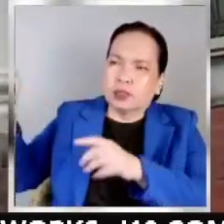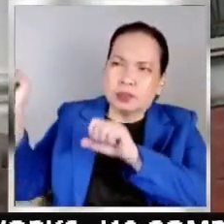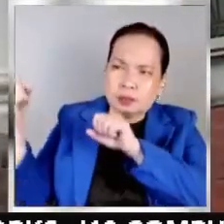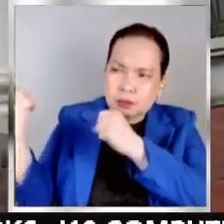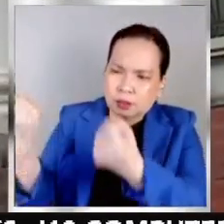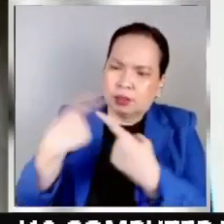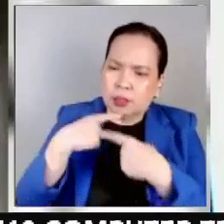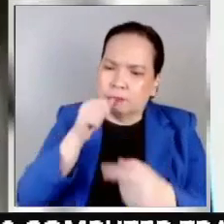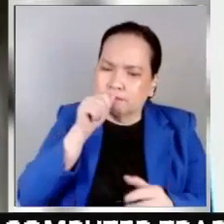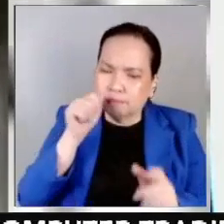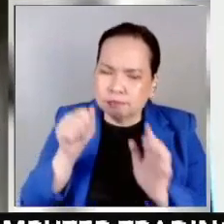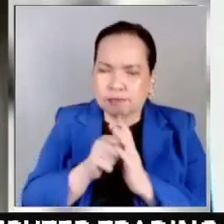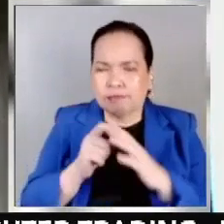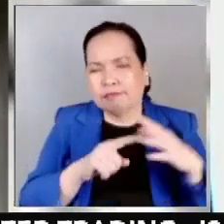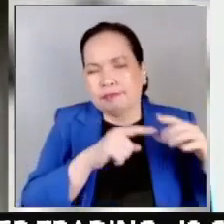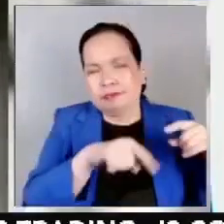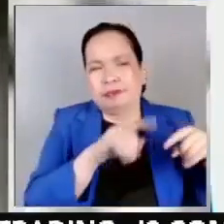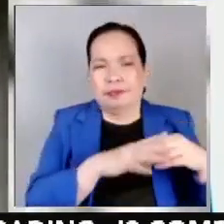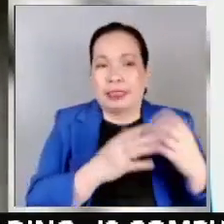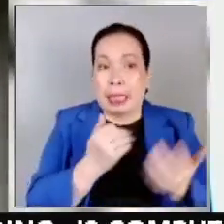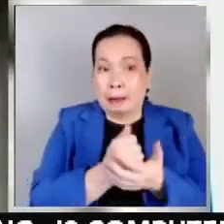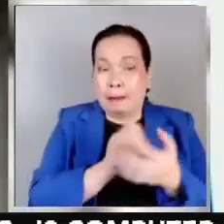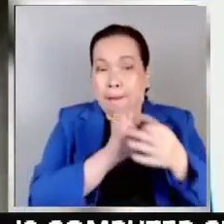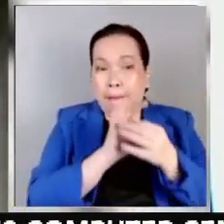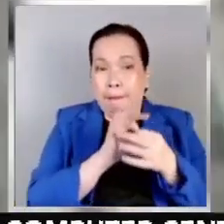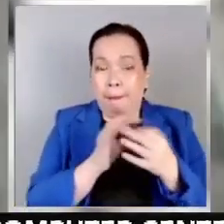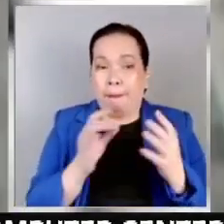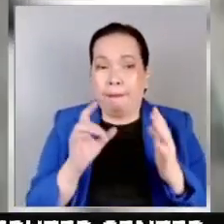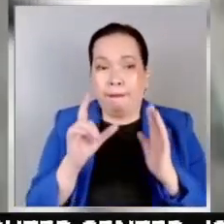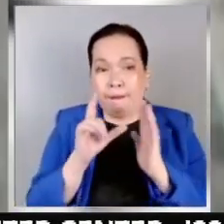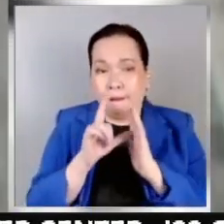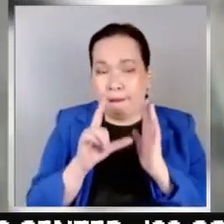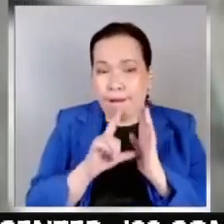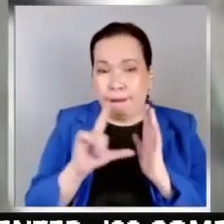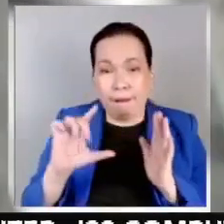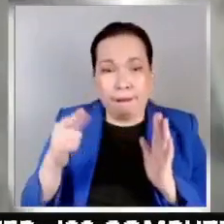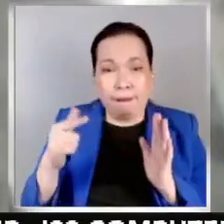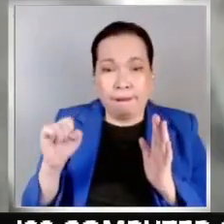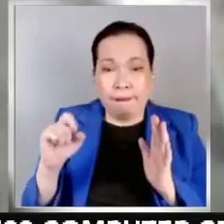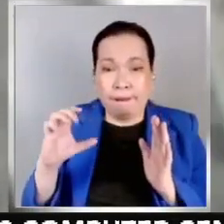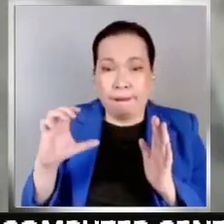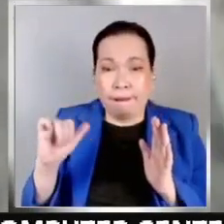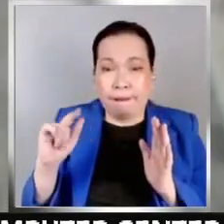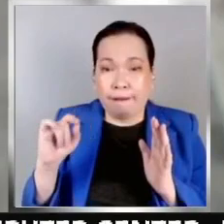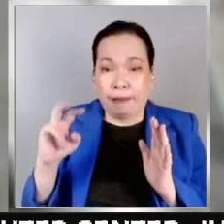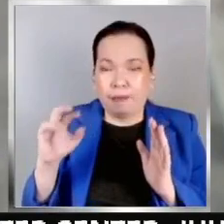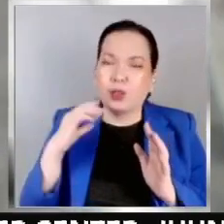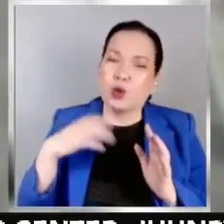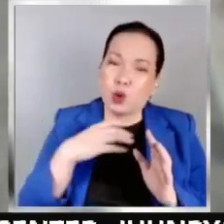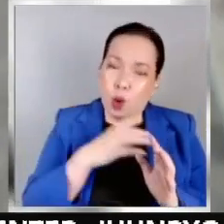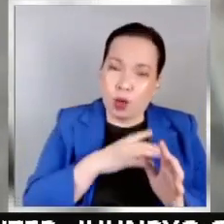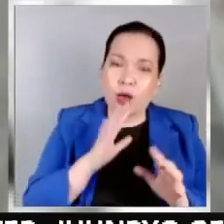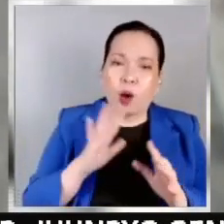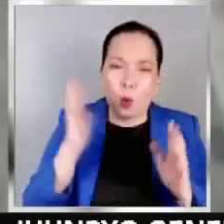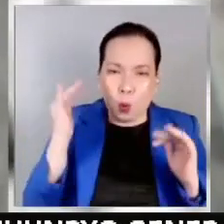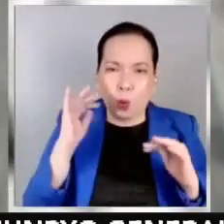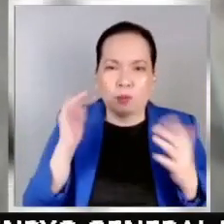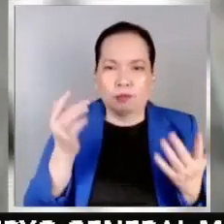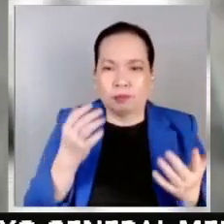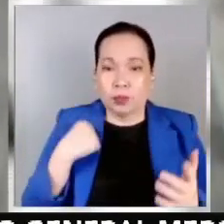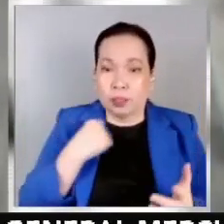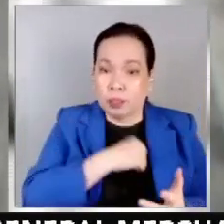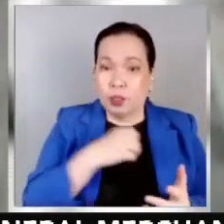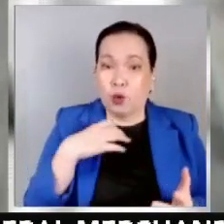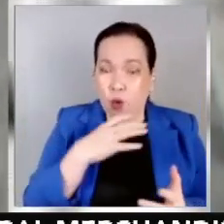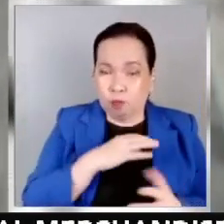Legislative Department para mabuo ang nasabing korte. Para sa GMA Integrated News, Sandra Aguinaldo,